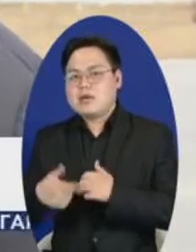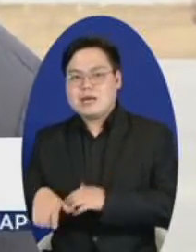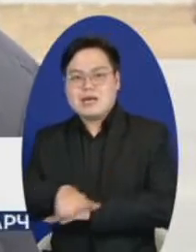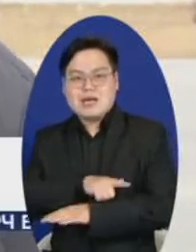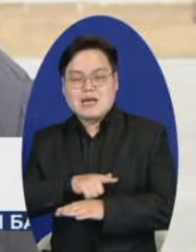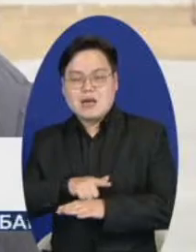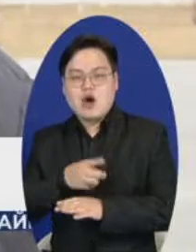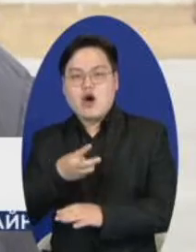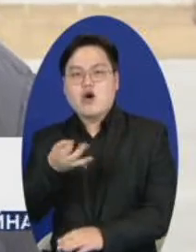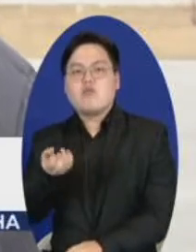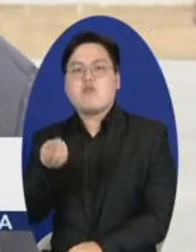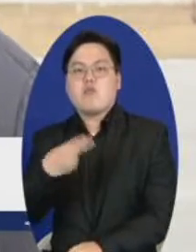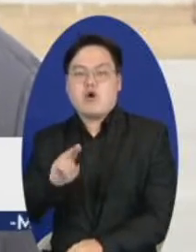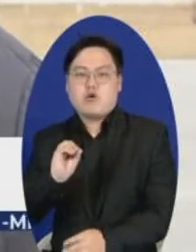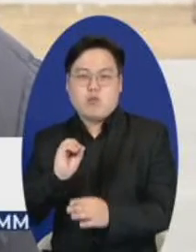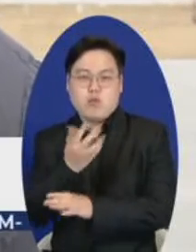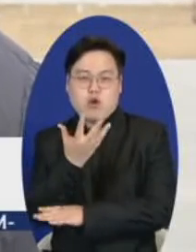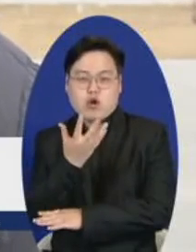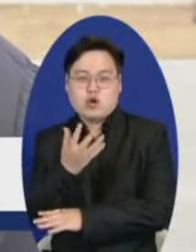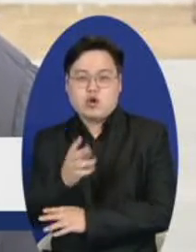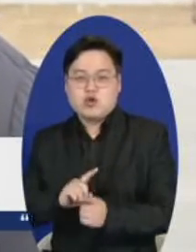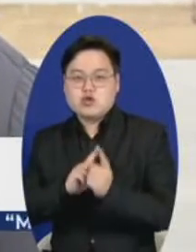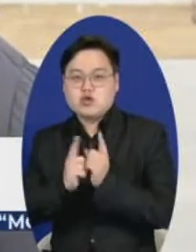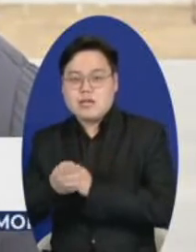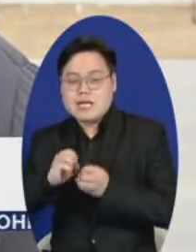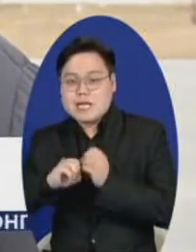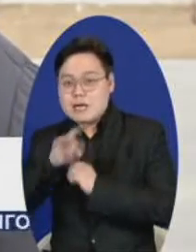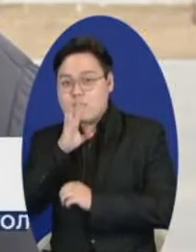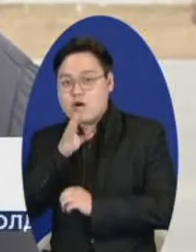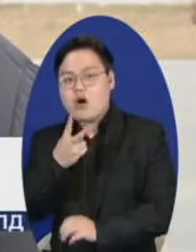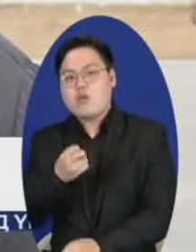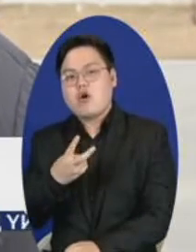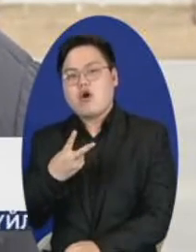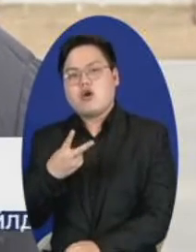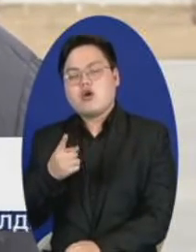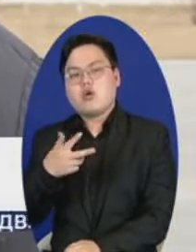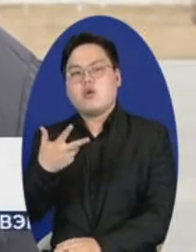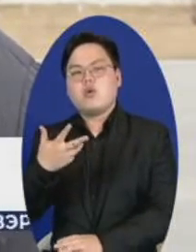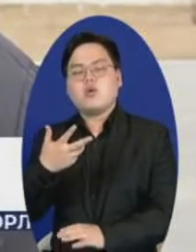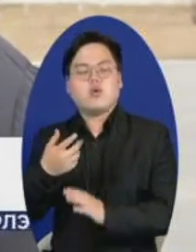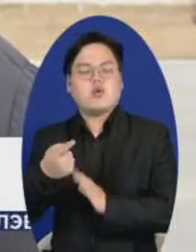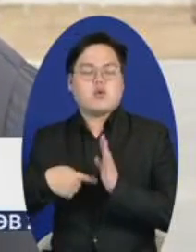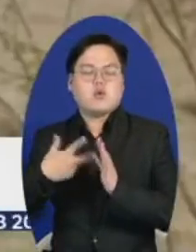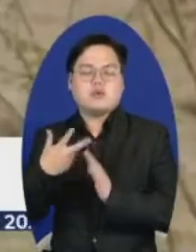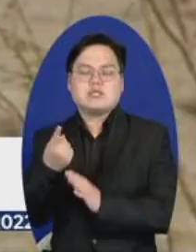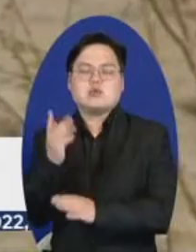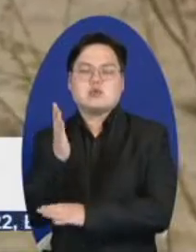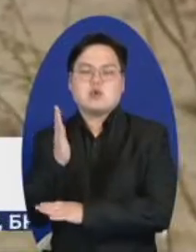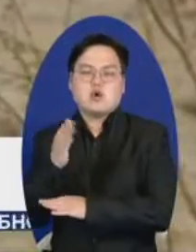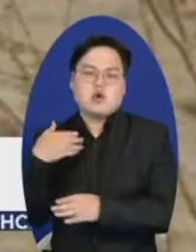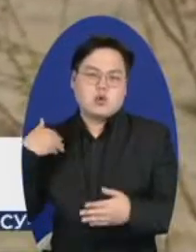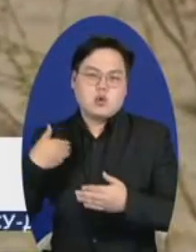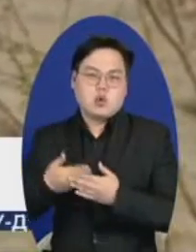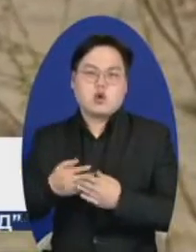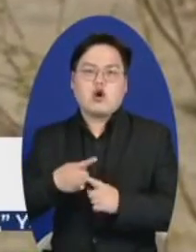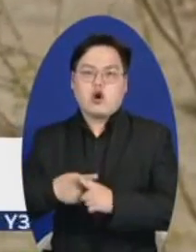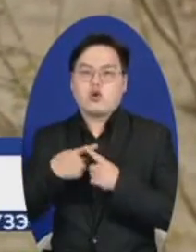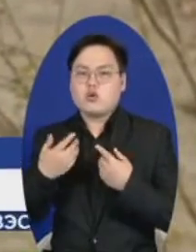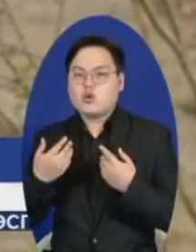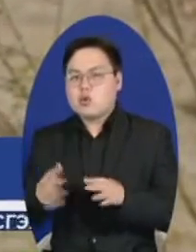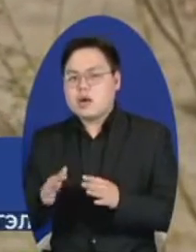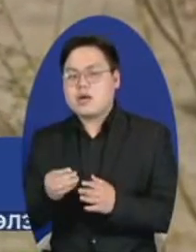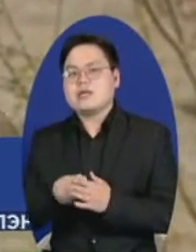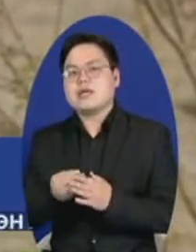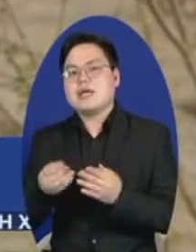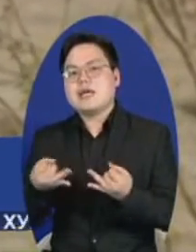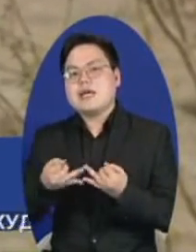газраас бол бид нар мод сэлгэн шилжүүлэн суулгахыг бол 2030 оны 1-р сарын 1-ний өдрийн хүртэл бол бид нар хорь чадлаа. Өнөөдрөөс эхлээд бид нар цахим